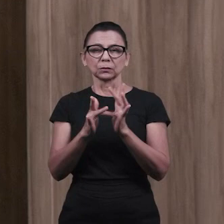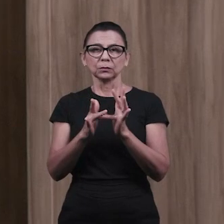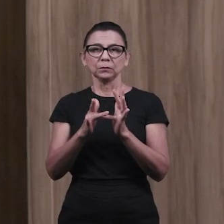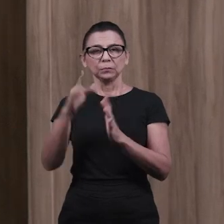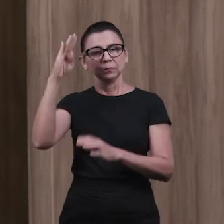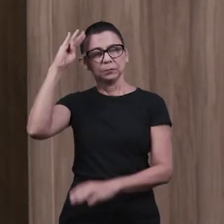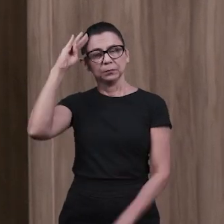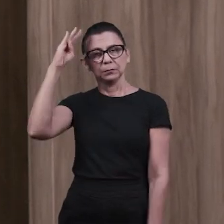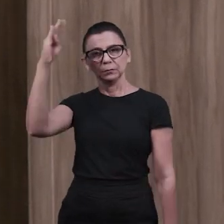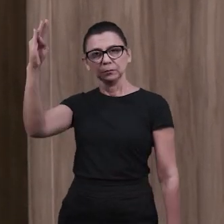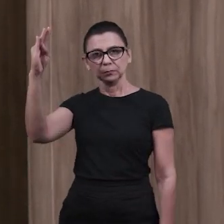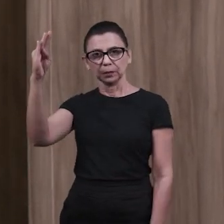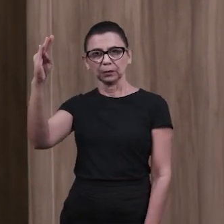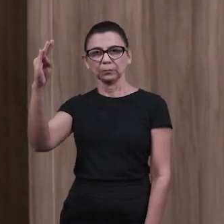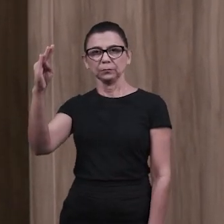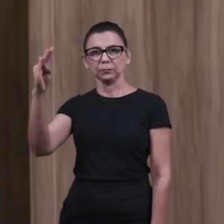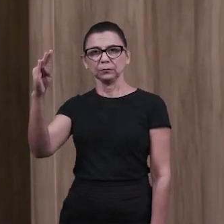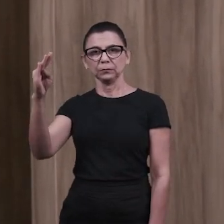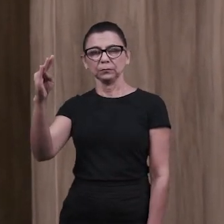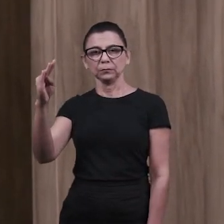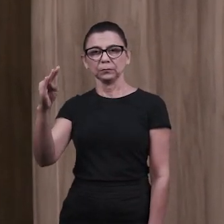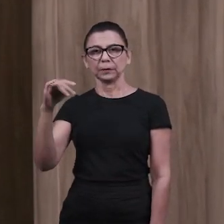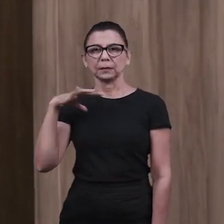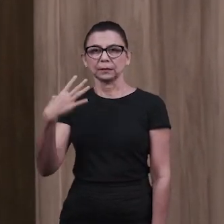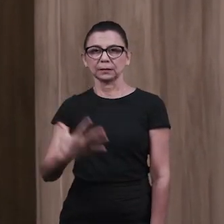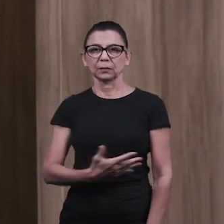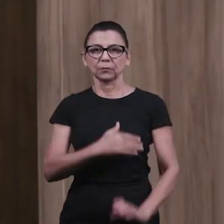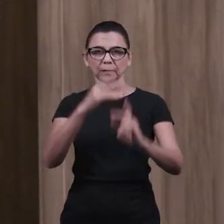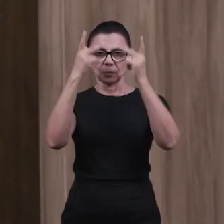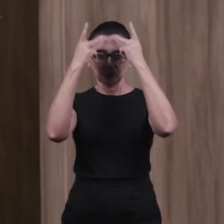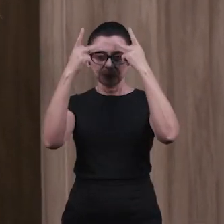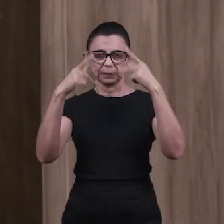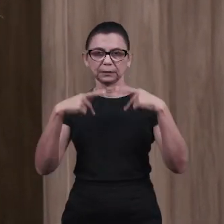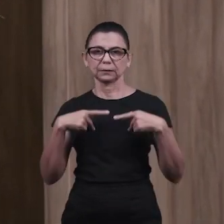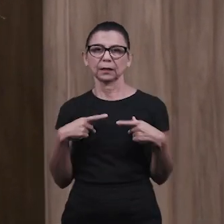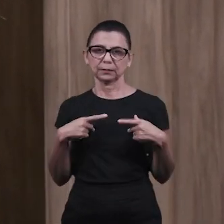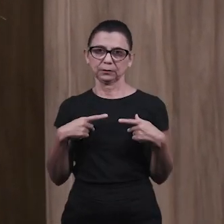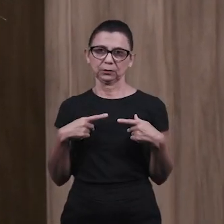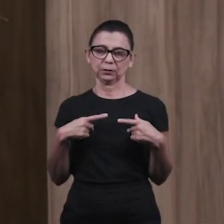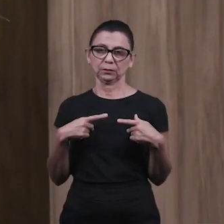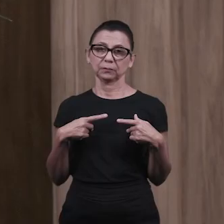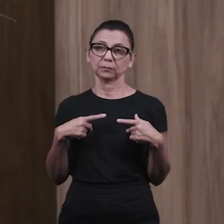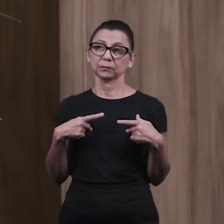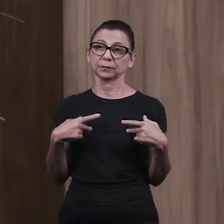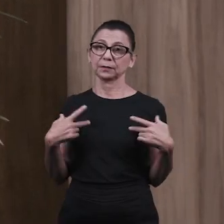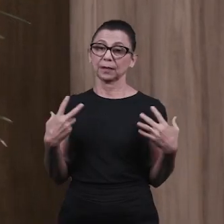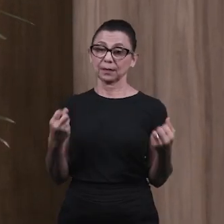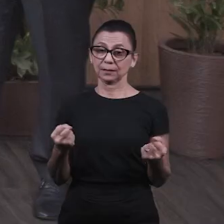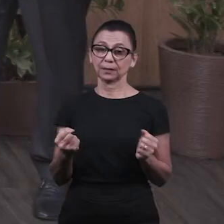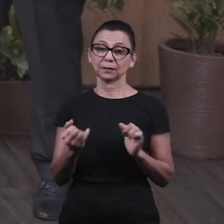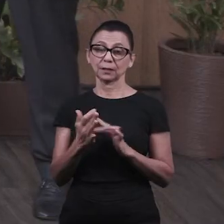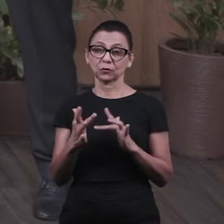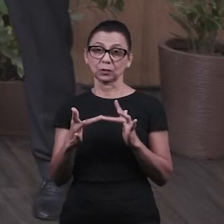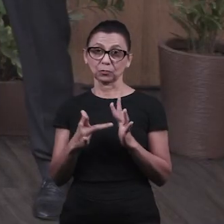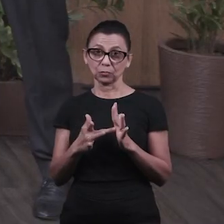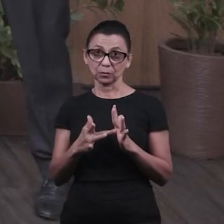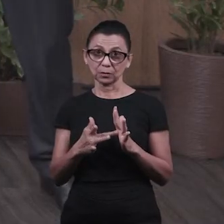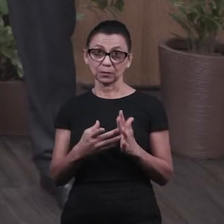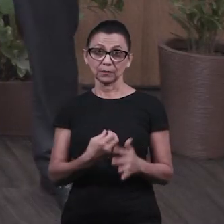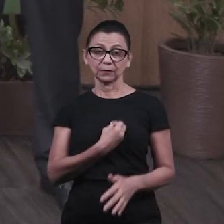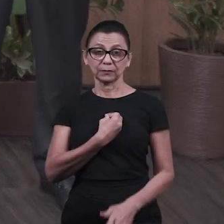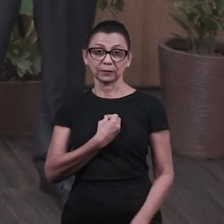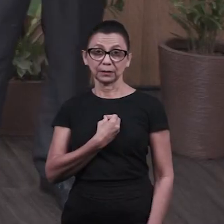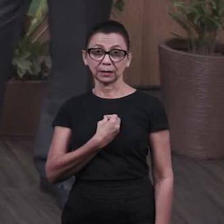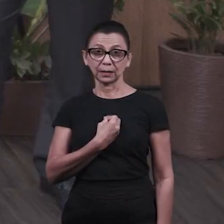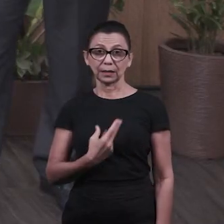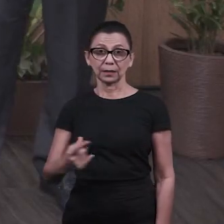ferment, vivra à jamais, à l'éternité avec Dieu. Un autre aliment